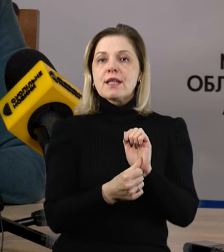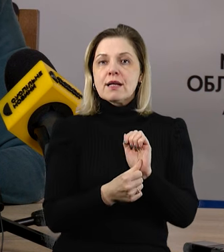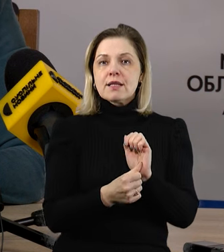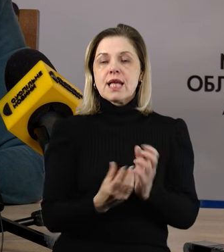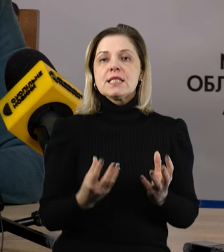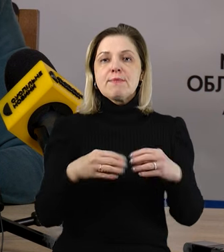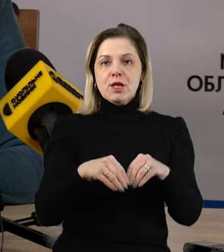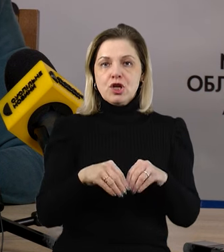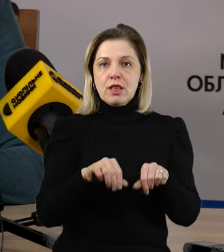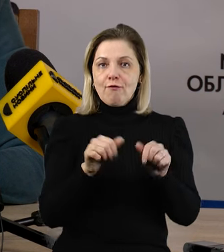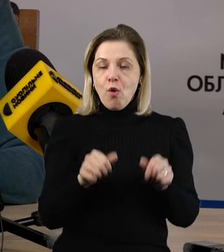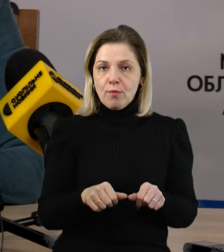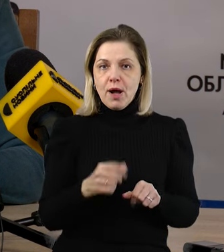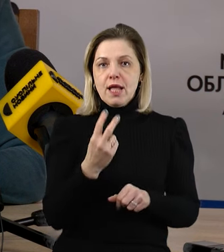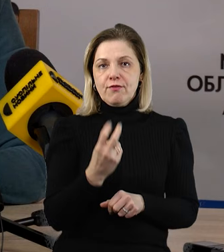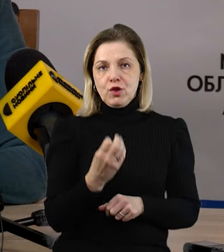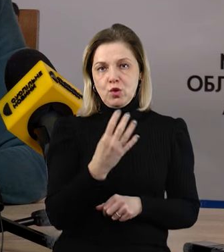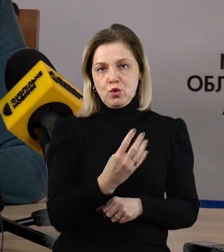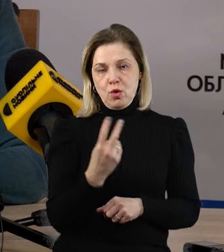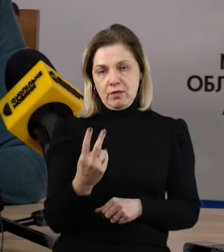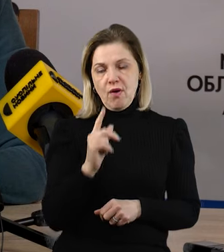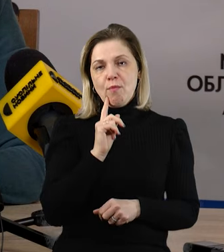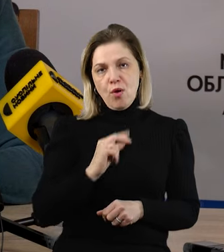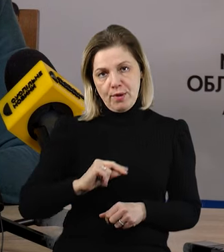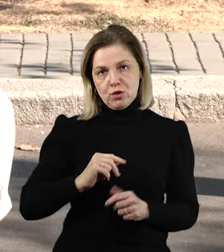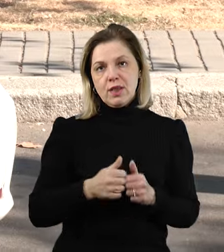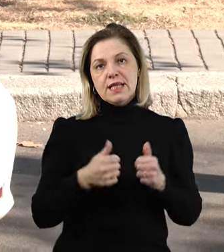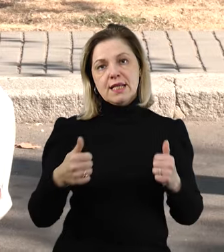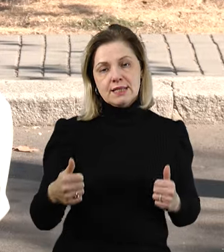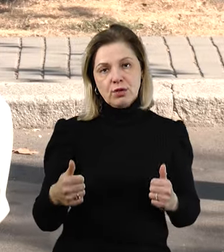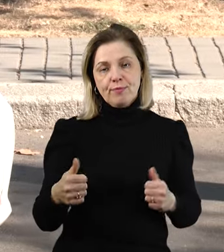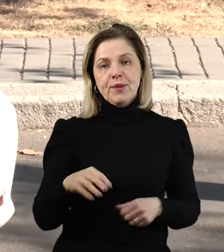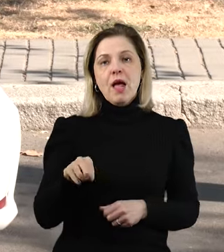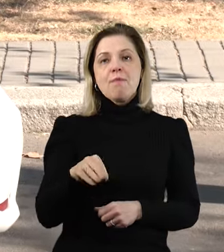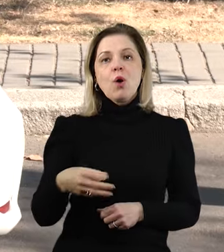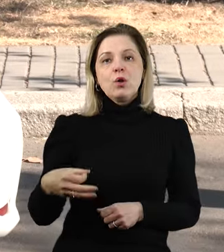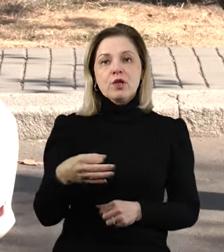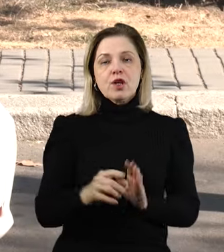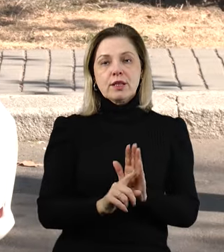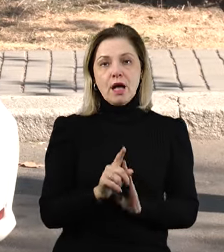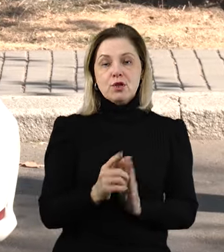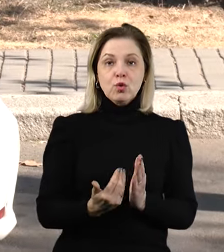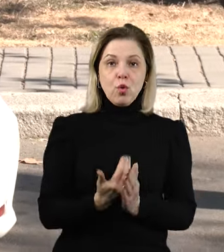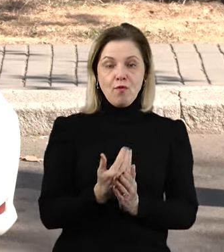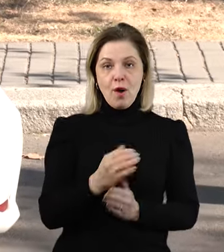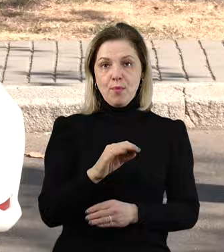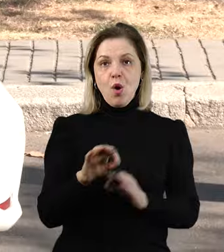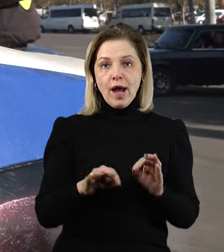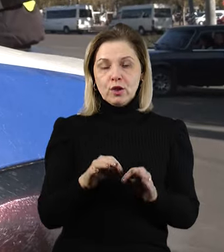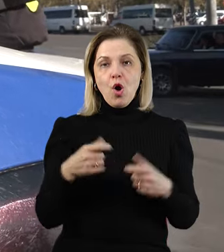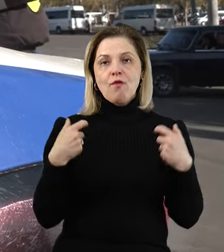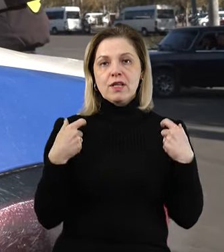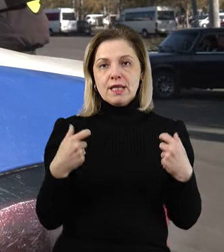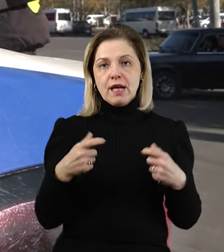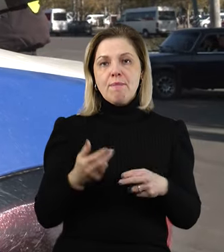116 вибачте, в змішаній формі і 242 поки що працюють дистанційно. На Миколаївщині також стартував пілотний проєкт